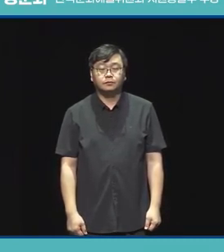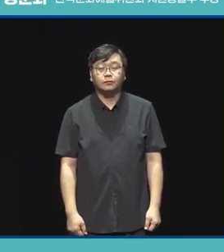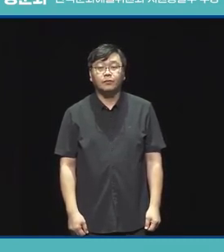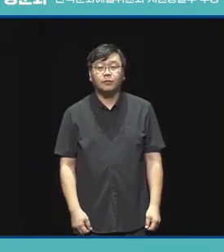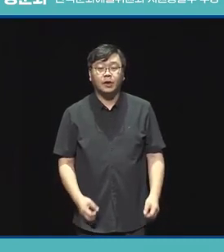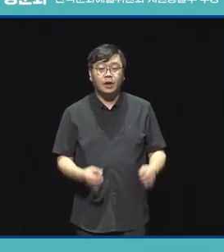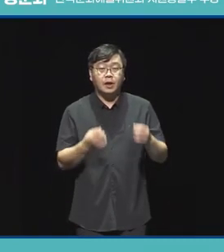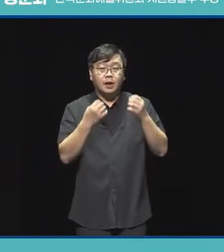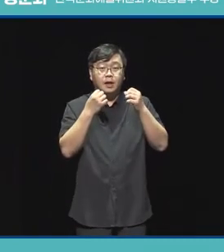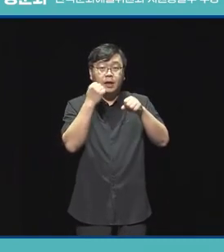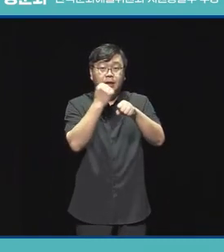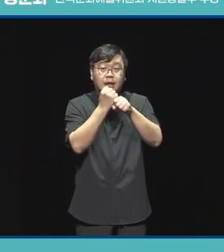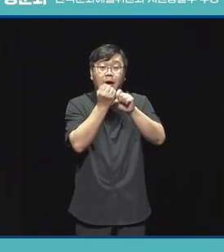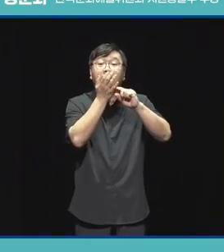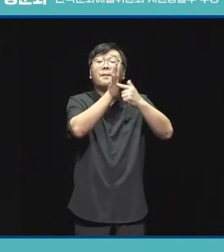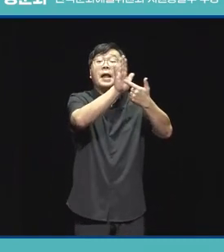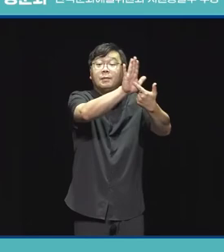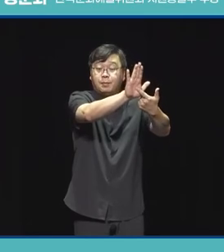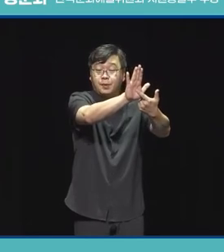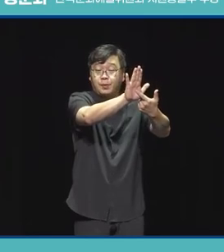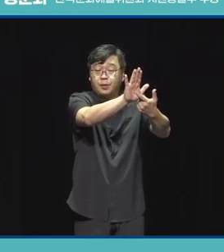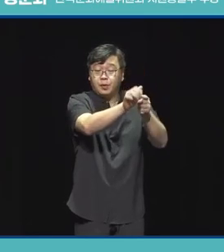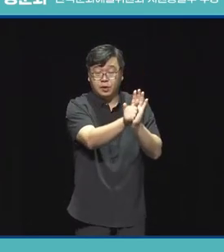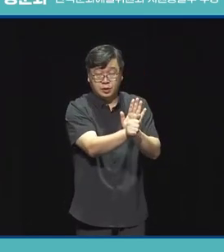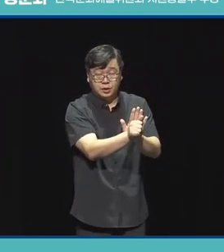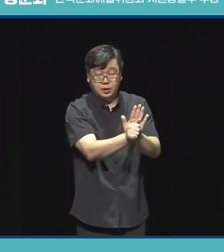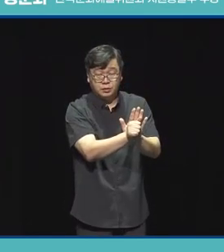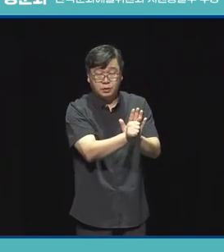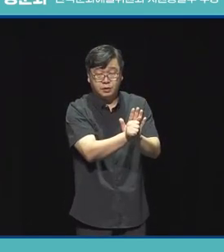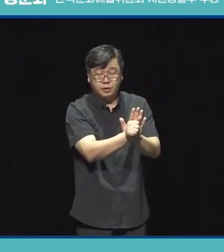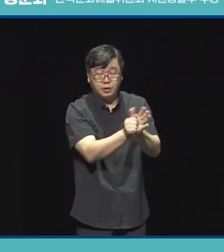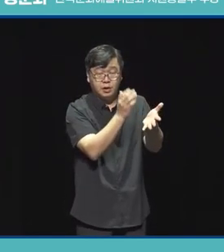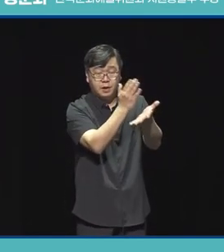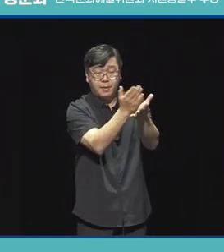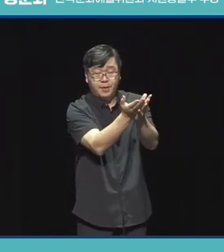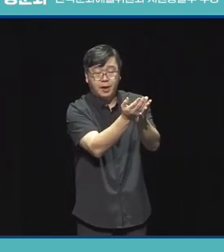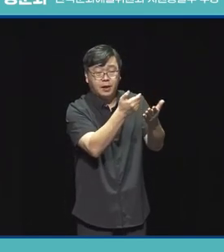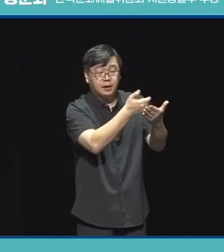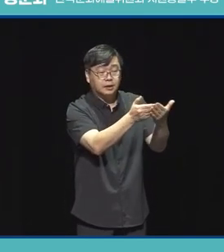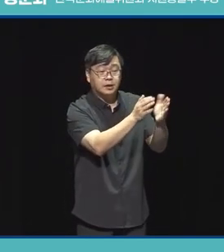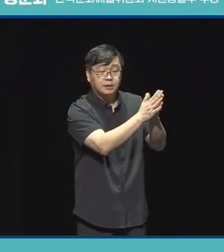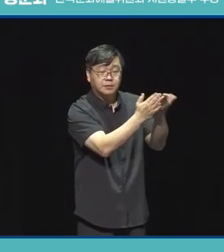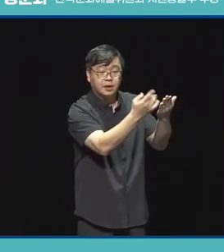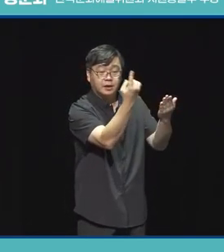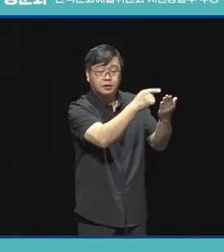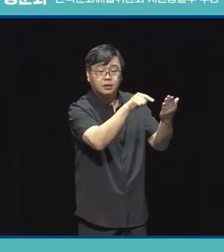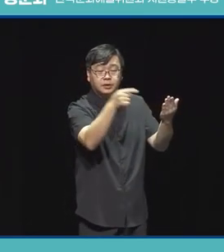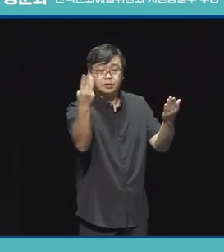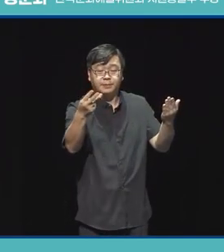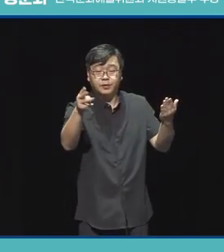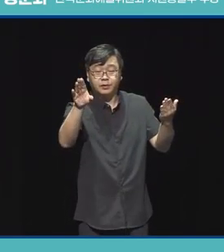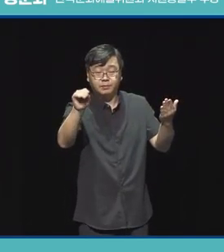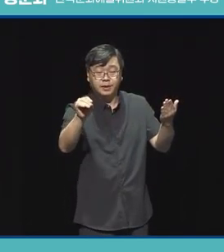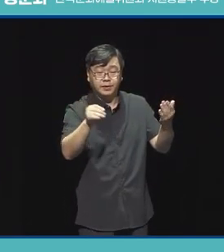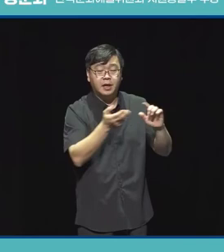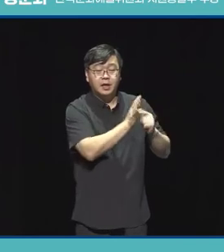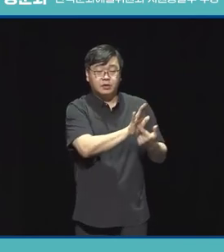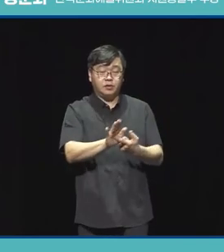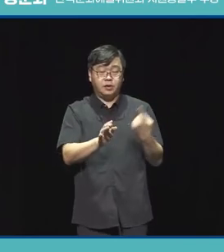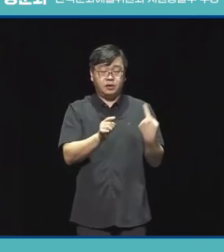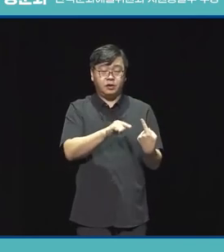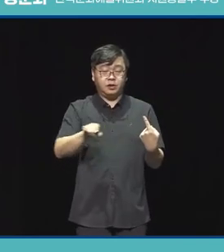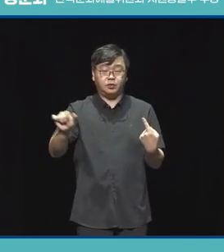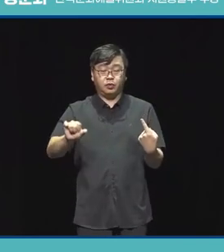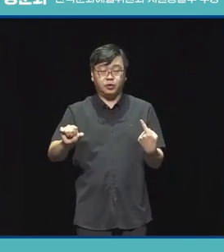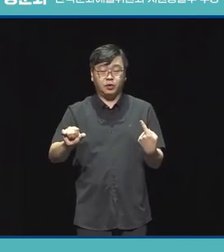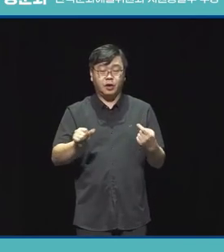예, 다음으로 창작의 발표입니다. 지원 규모는 유형별로 그림책 발간은 1,000만 원에서 3,000만 원 이내, 전시는 1,000에서 5,000만 원,